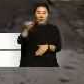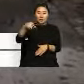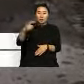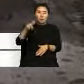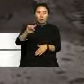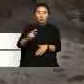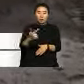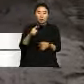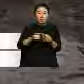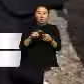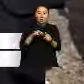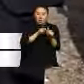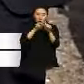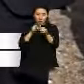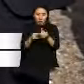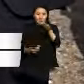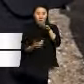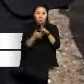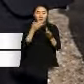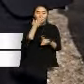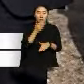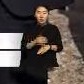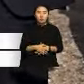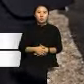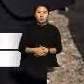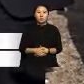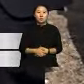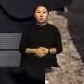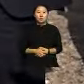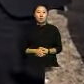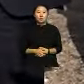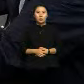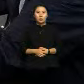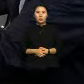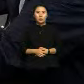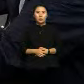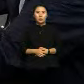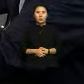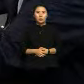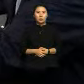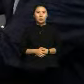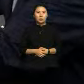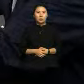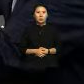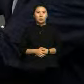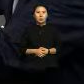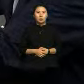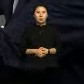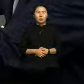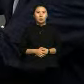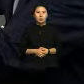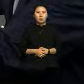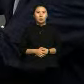대한 대규모 조사가 이루어질 가능성이 높아지고 있습니다. 딜라이브 서울 경기 케이블 TV 신승훈입니다.